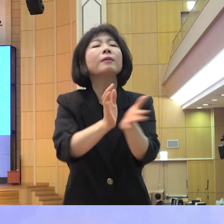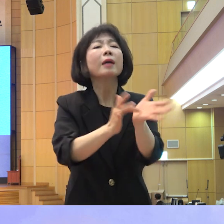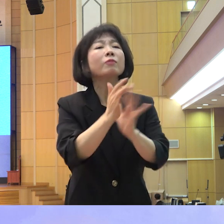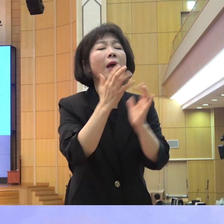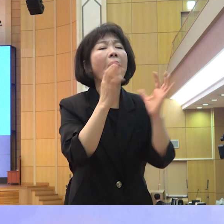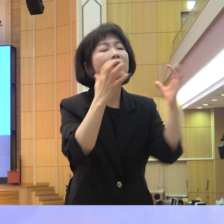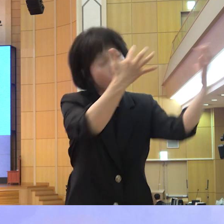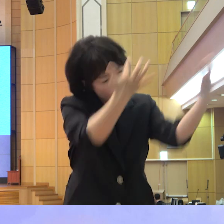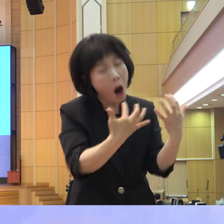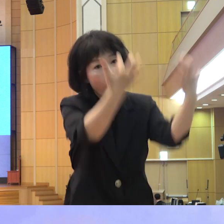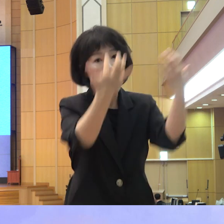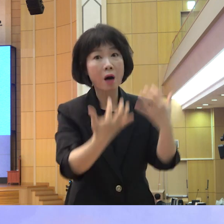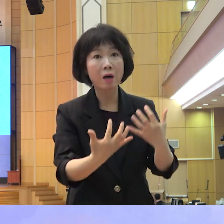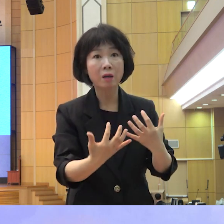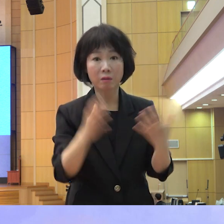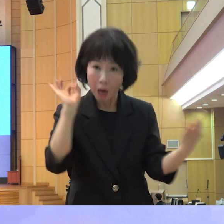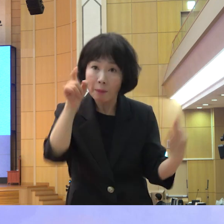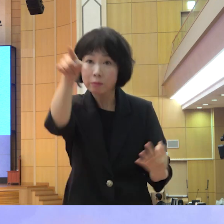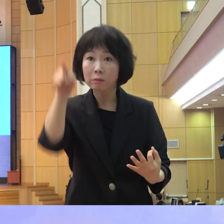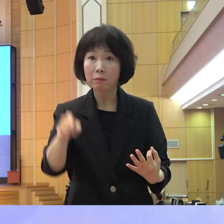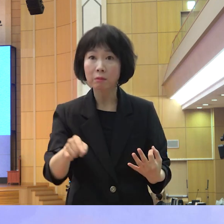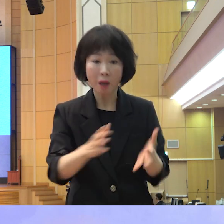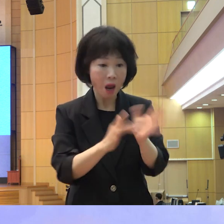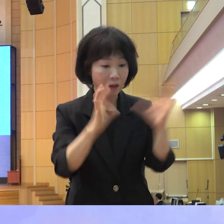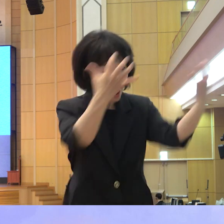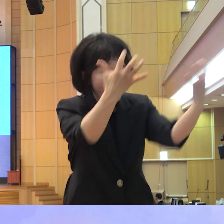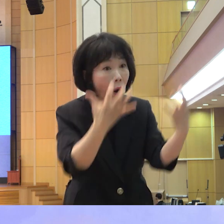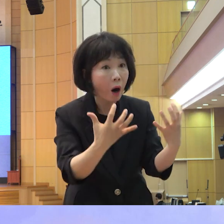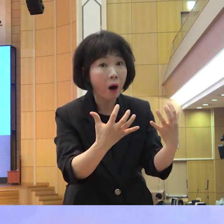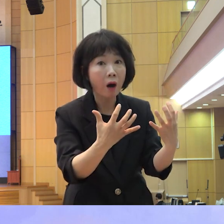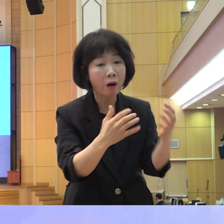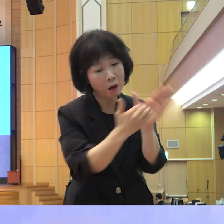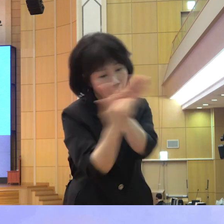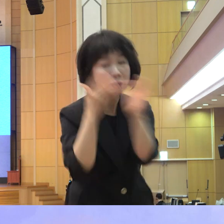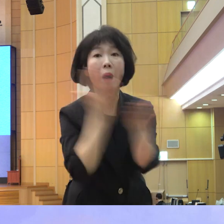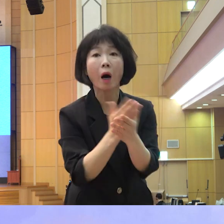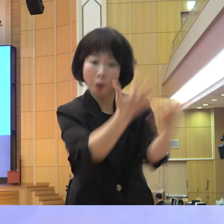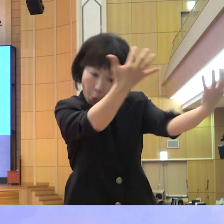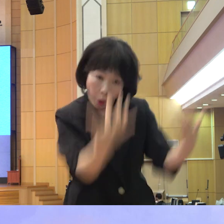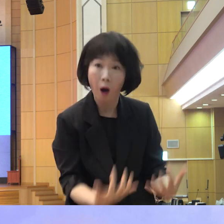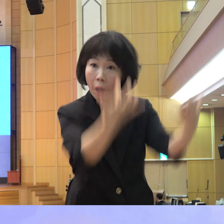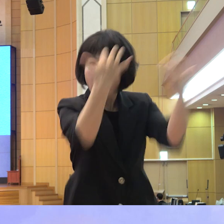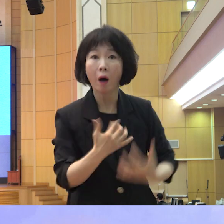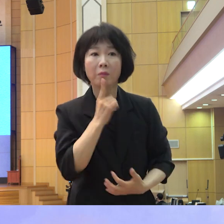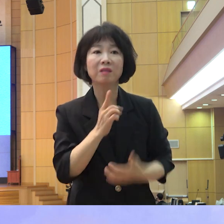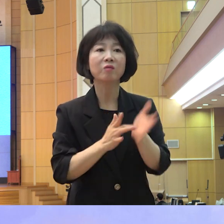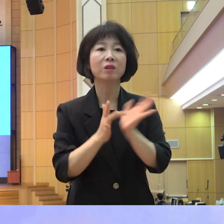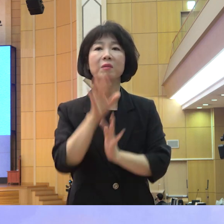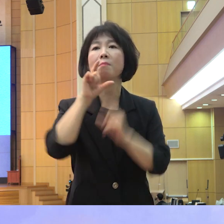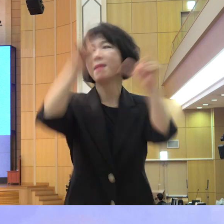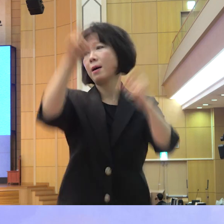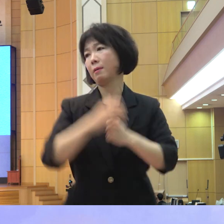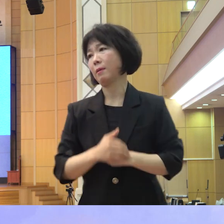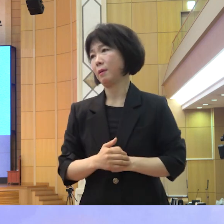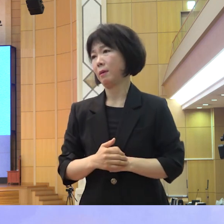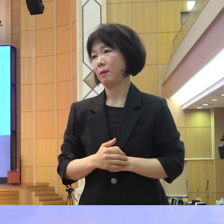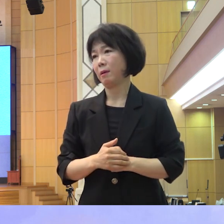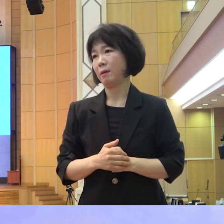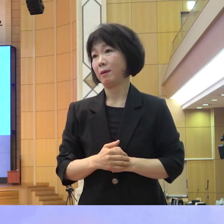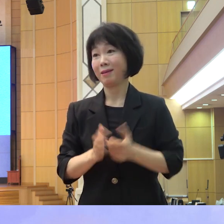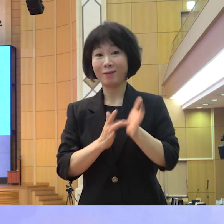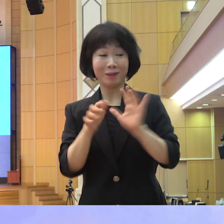혼내지 말고 이 아이들이 나한테 오는 것을 용납해라, 받아들여줘라. 그리고 오히려 그